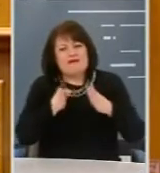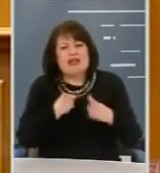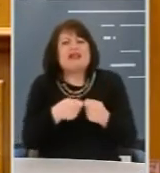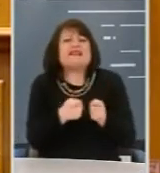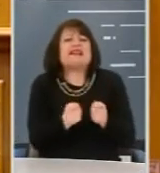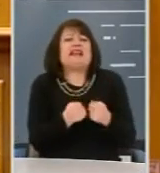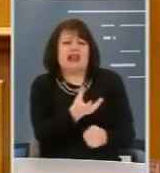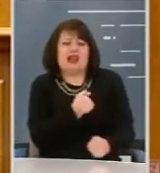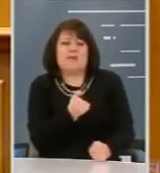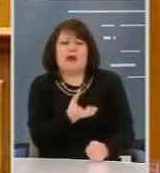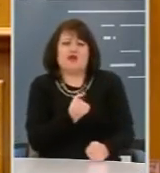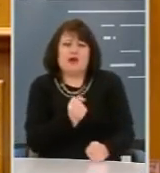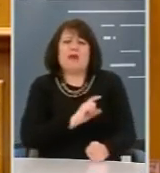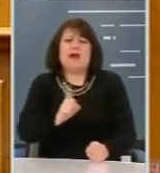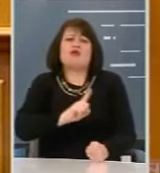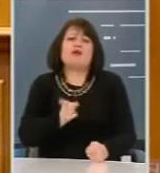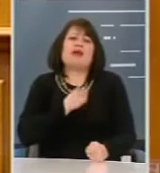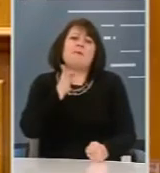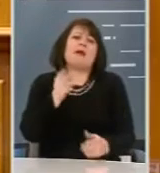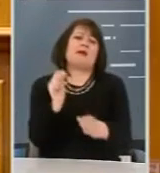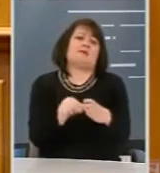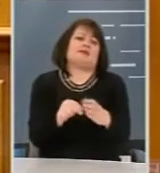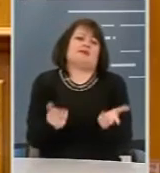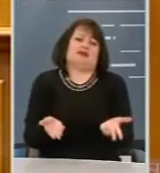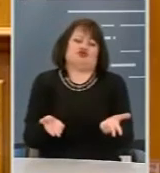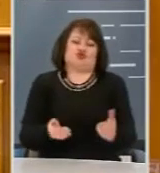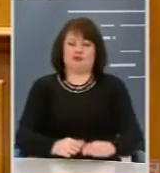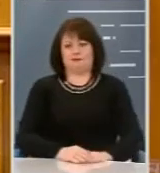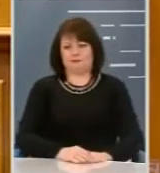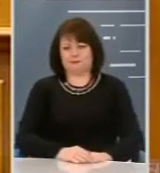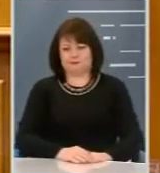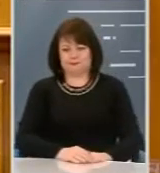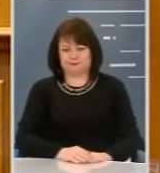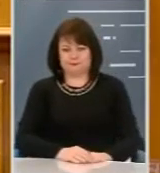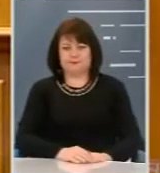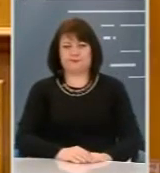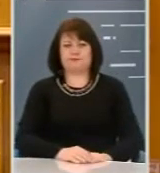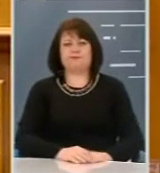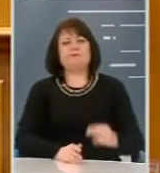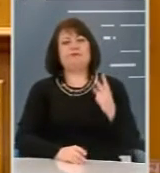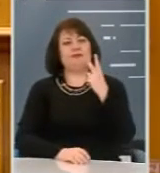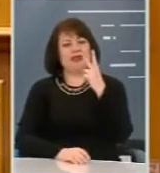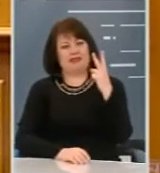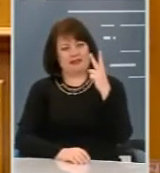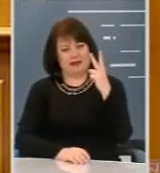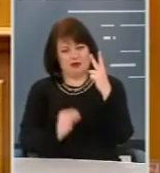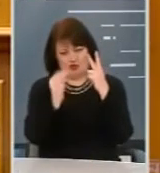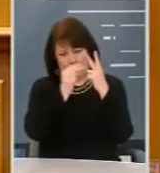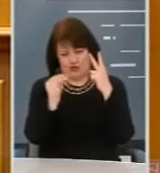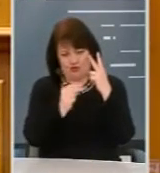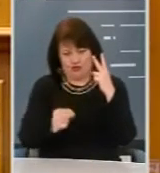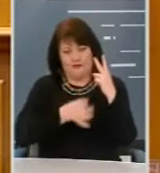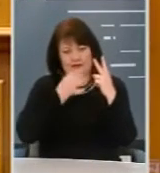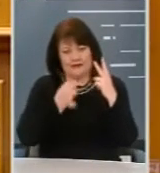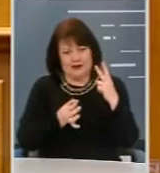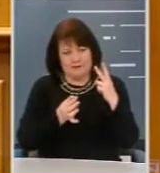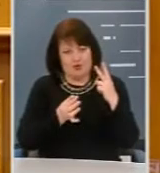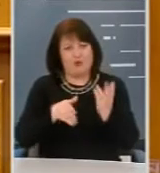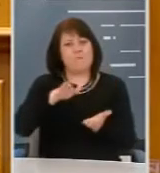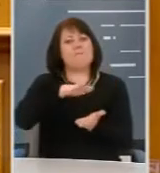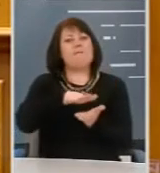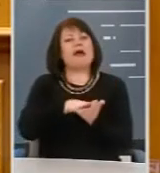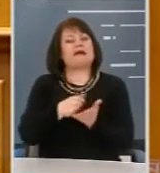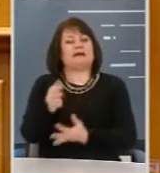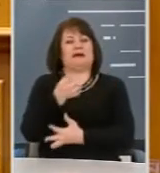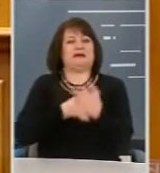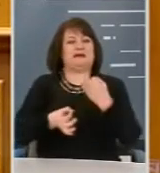τα εισιτήρια για τις περιοχές τους. Θα απομονώσω μόνο δύο διατυπώσεις από τη μαρτυρία στην